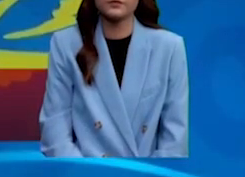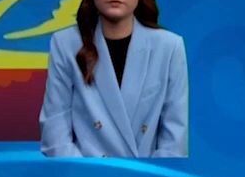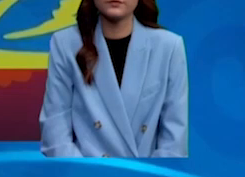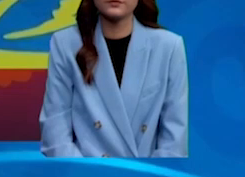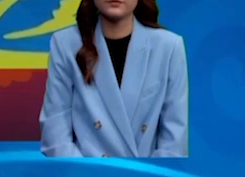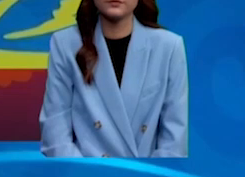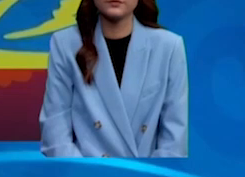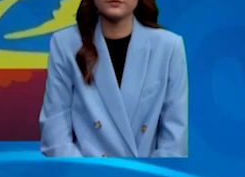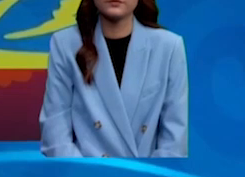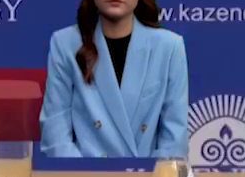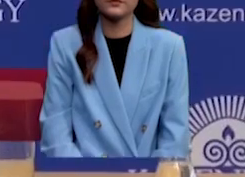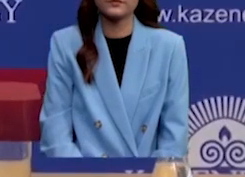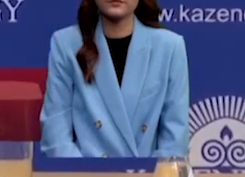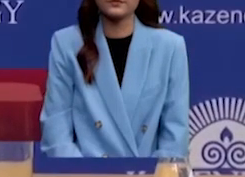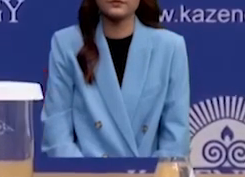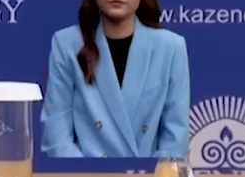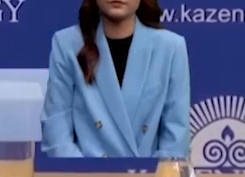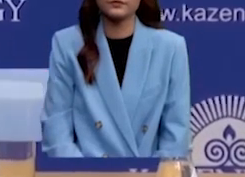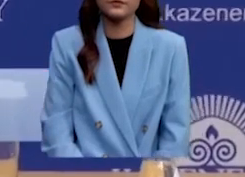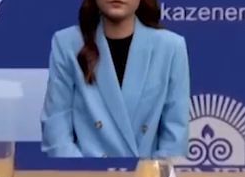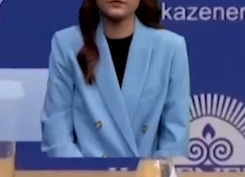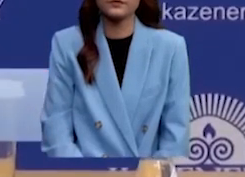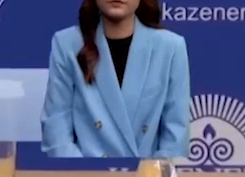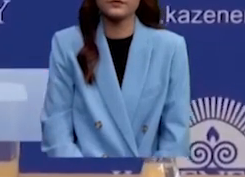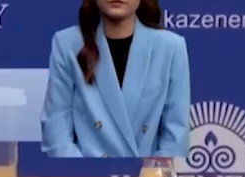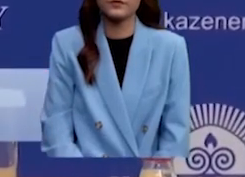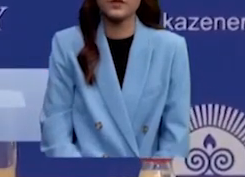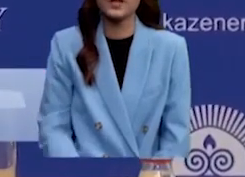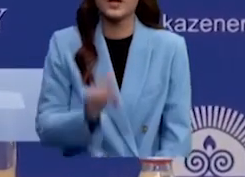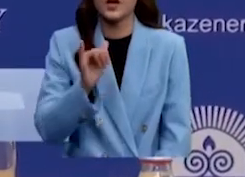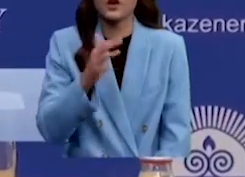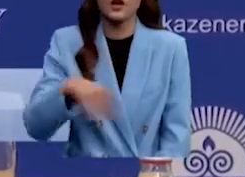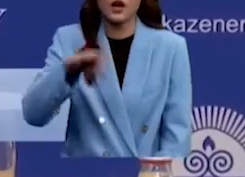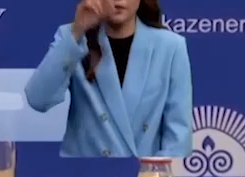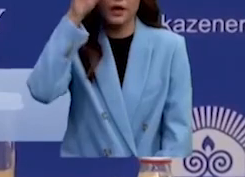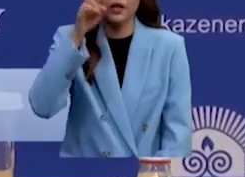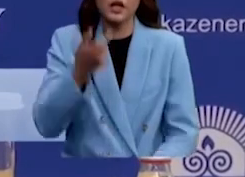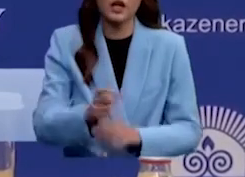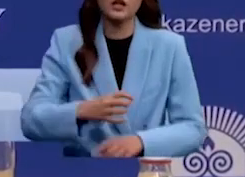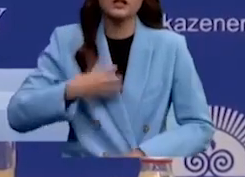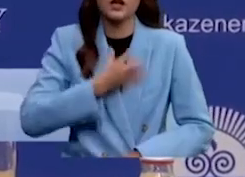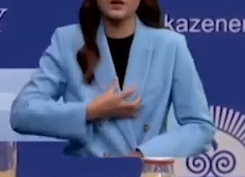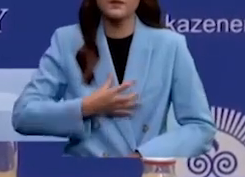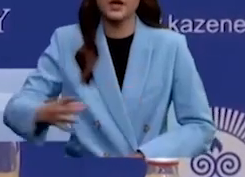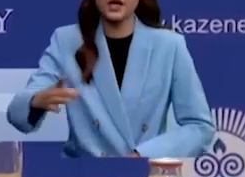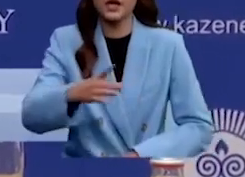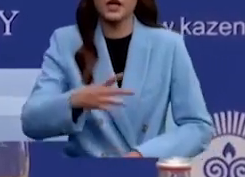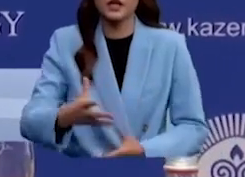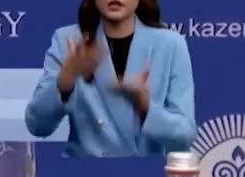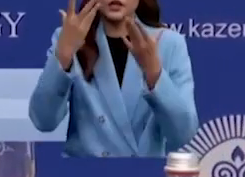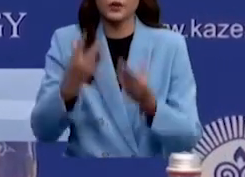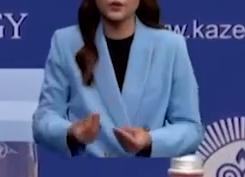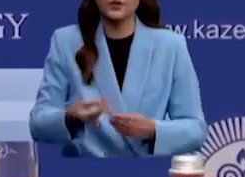Честь большого нашего государственного праздника. Сіздерді еліміз үшін маңызды республика күнінде ел президенті